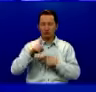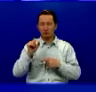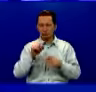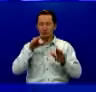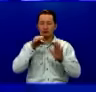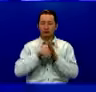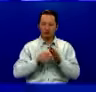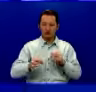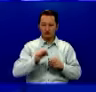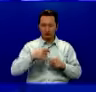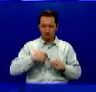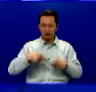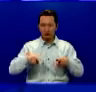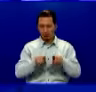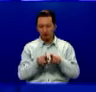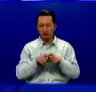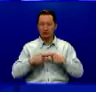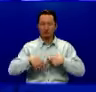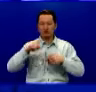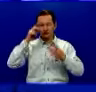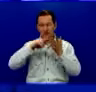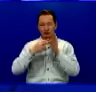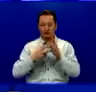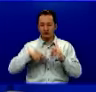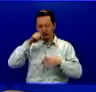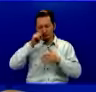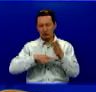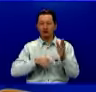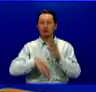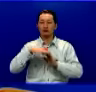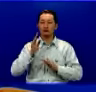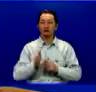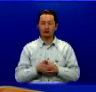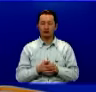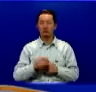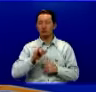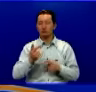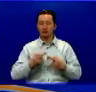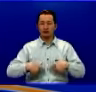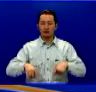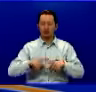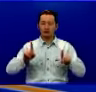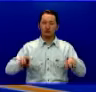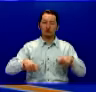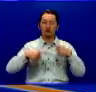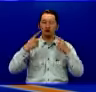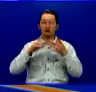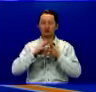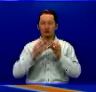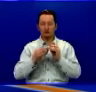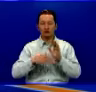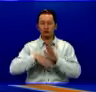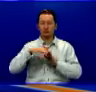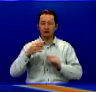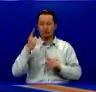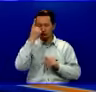біздің облыс үшін де нақты бір жол болатынына біз толық сеніміз. Оңтүстік Қазақстан демографиялық өсім көрсеткіші бойынша көш бастап тұр.